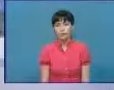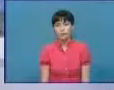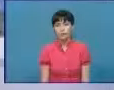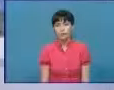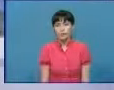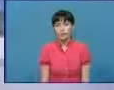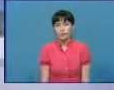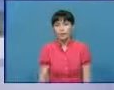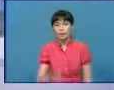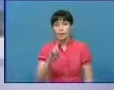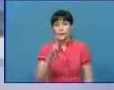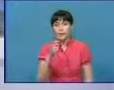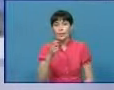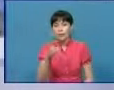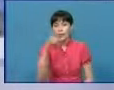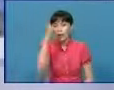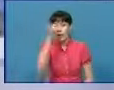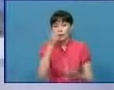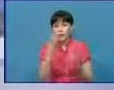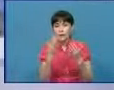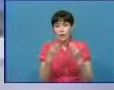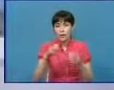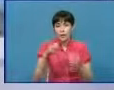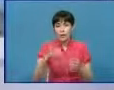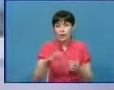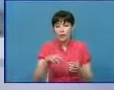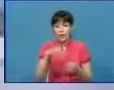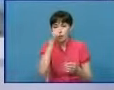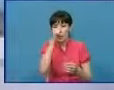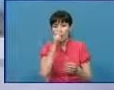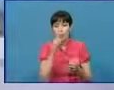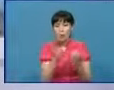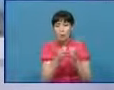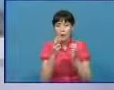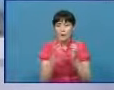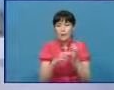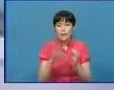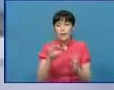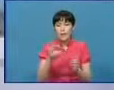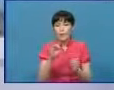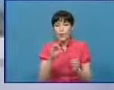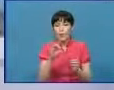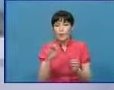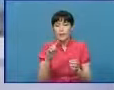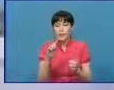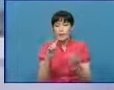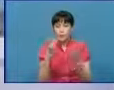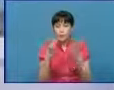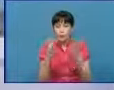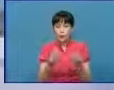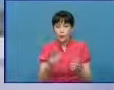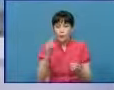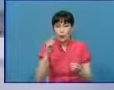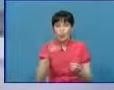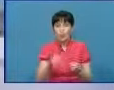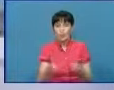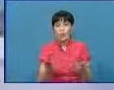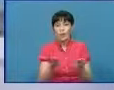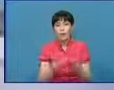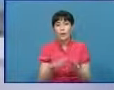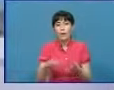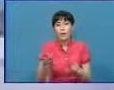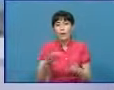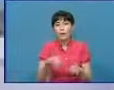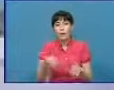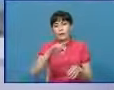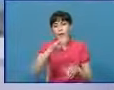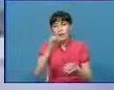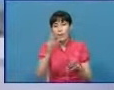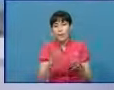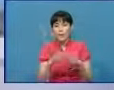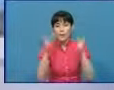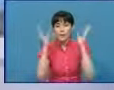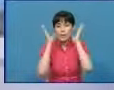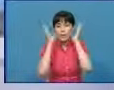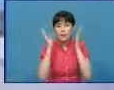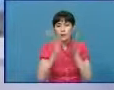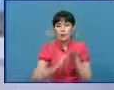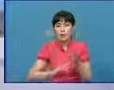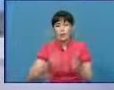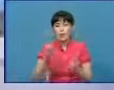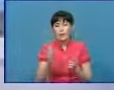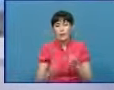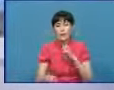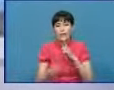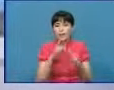Хижра жыл санағы бойынша маусым айының 18-і оразаның алғашқы күні. Осыған орай облыстық мешіттің имамы журналистерге